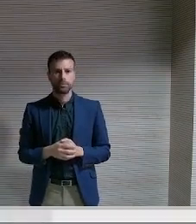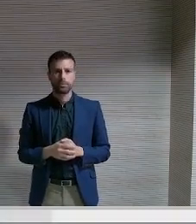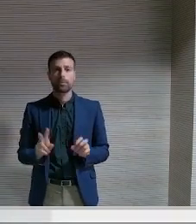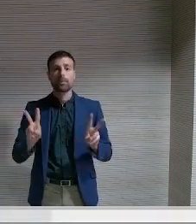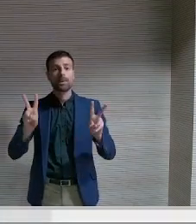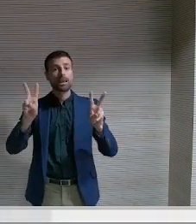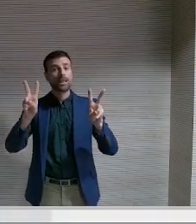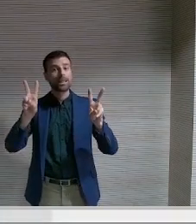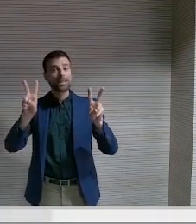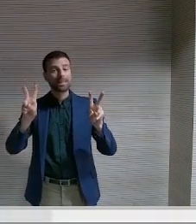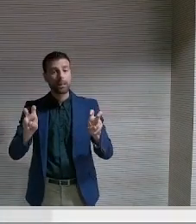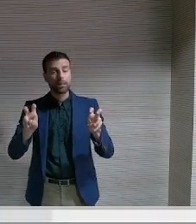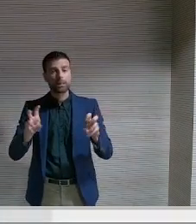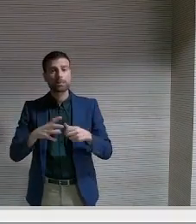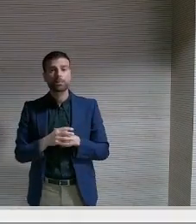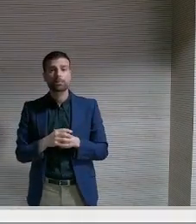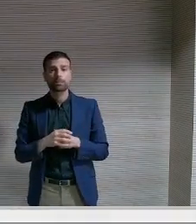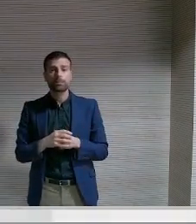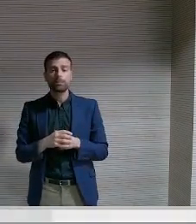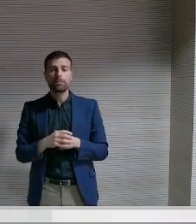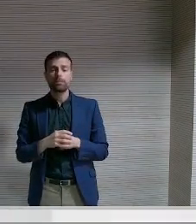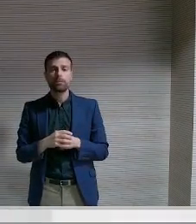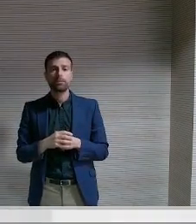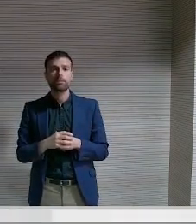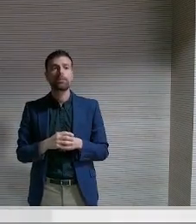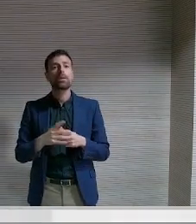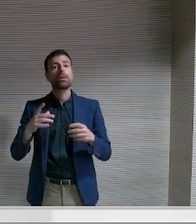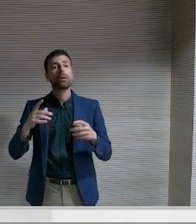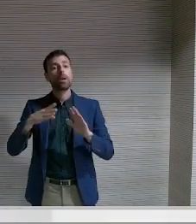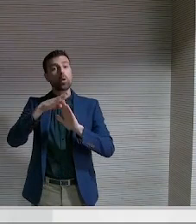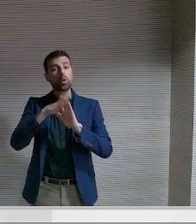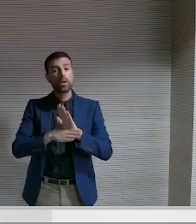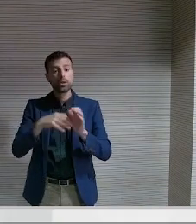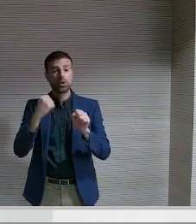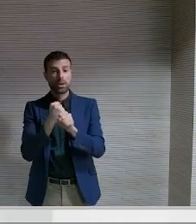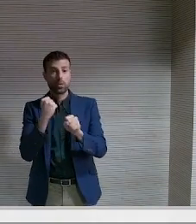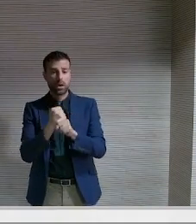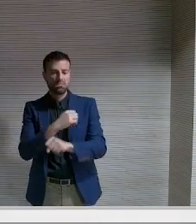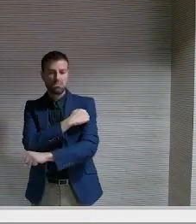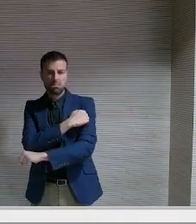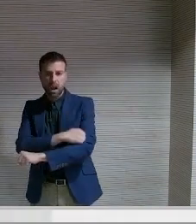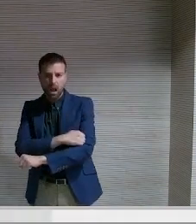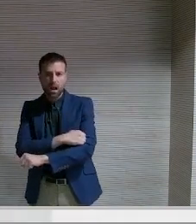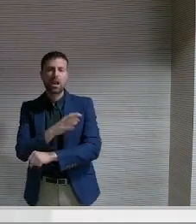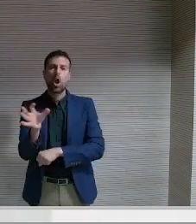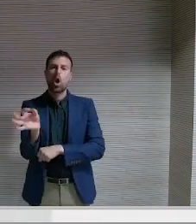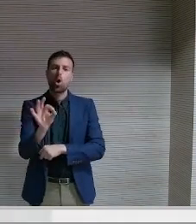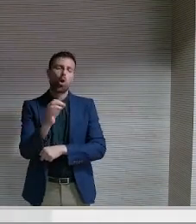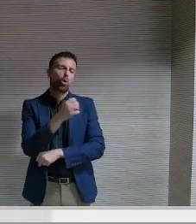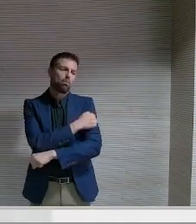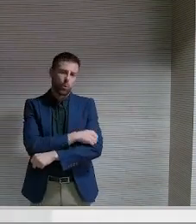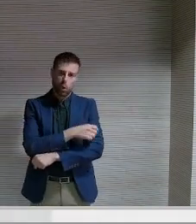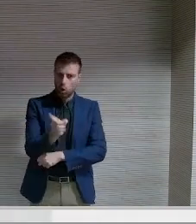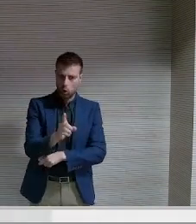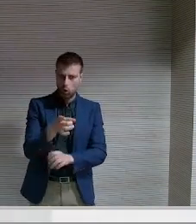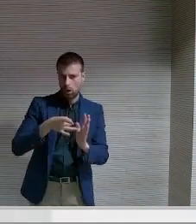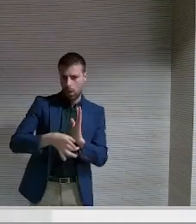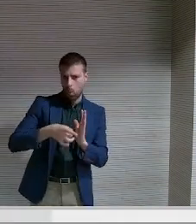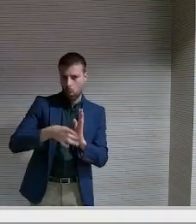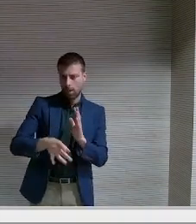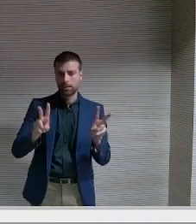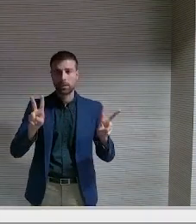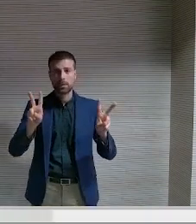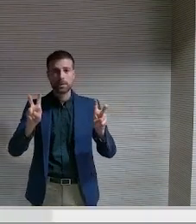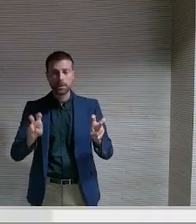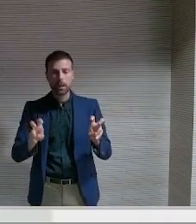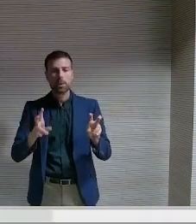Respecte a la consideració de condicions laborals precàries o no precàries de